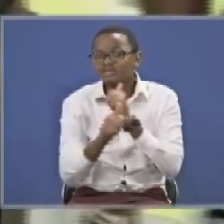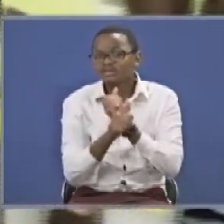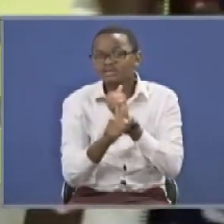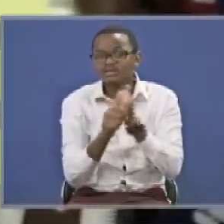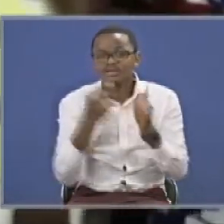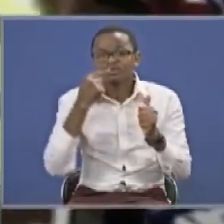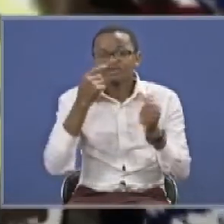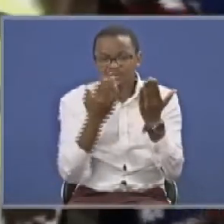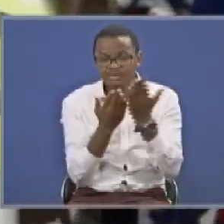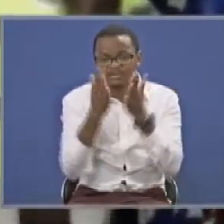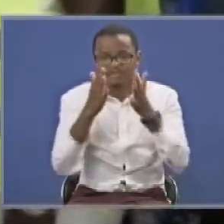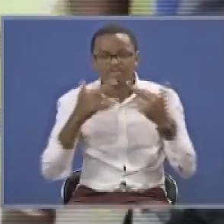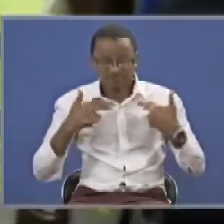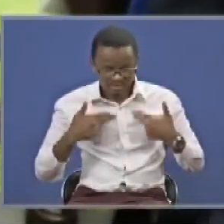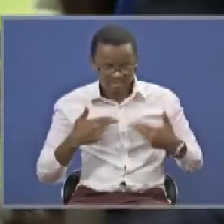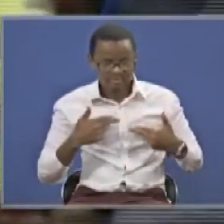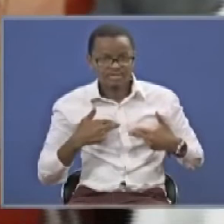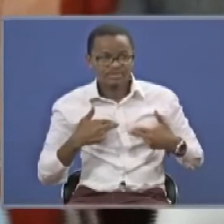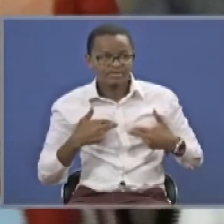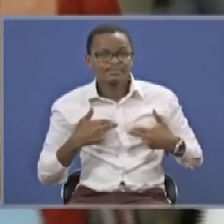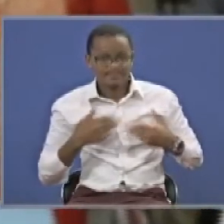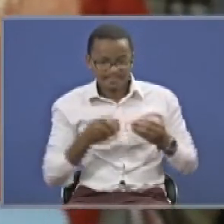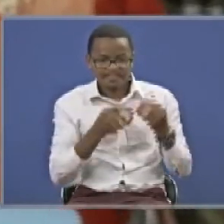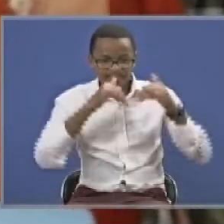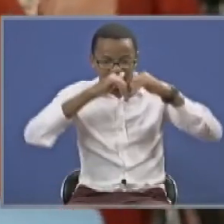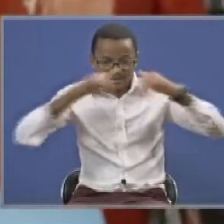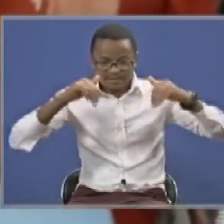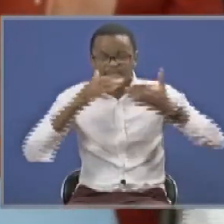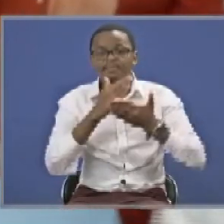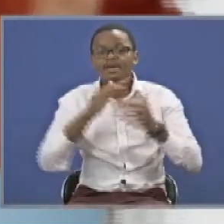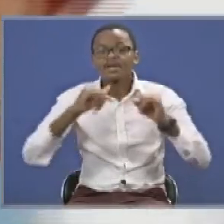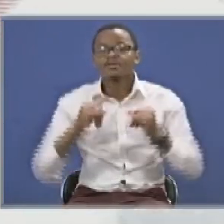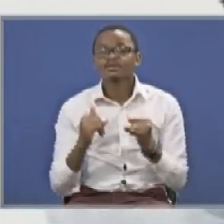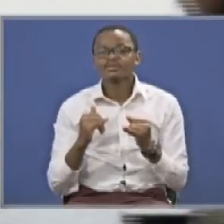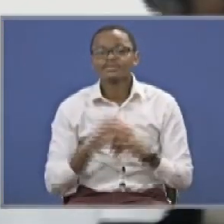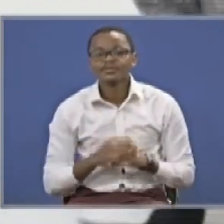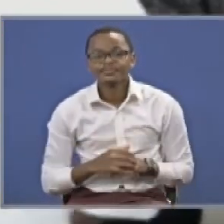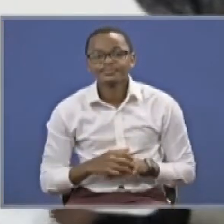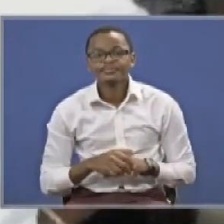na kusema wahudumu hao wa afya watakuwa wakipelekwa karantini katika sehemu hiyo mpya.